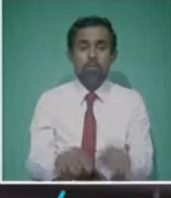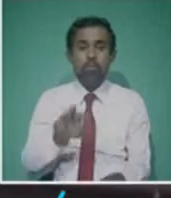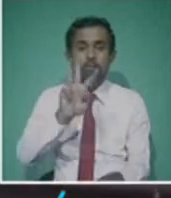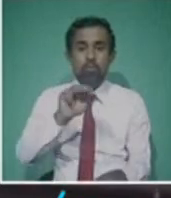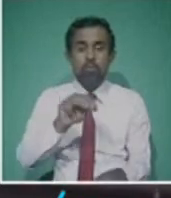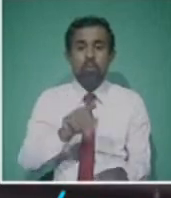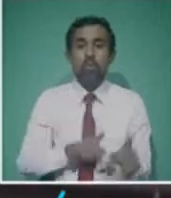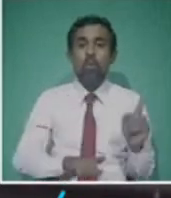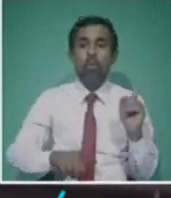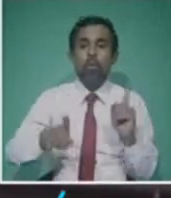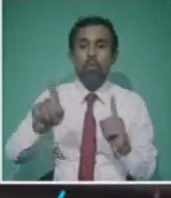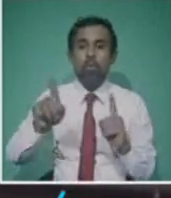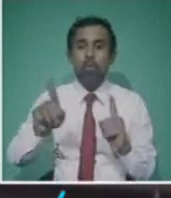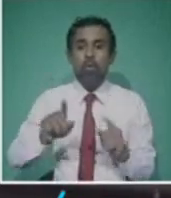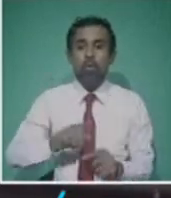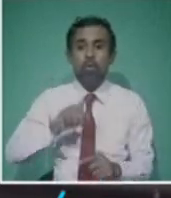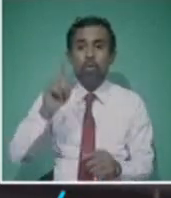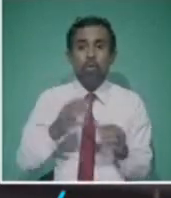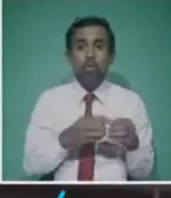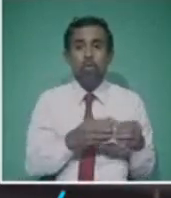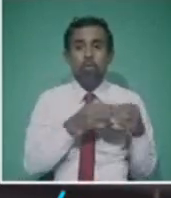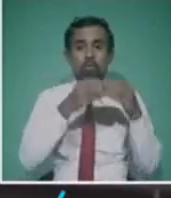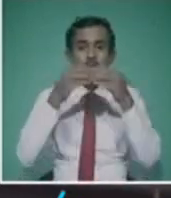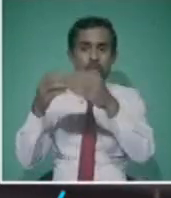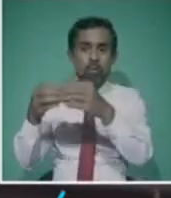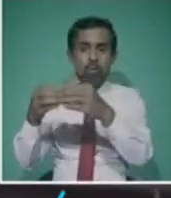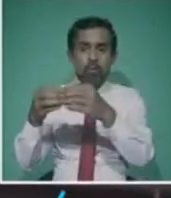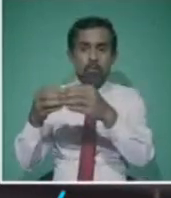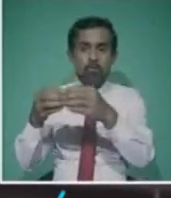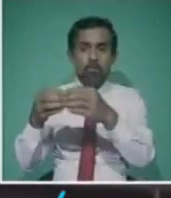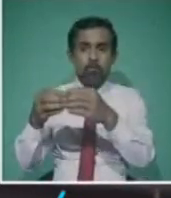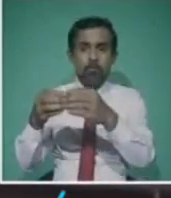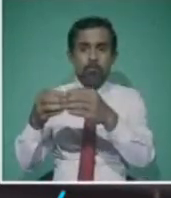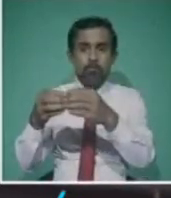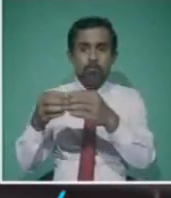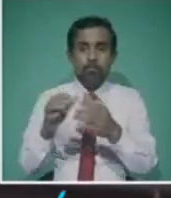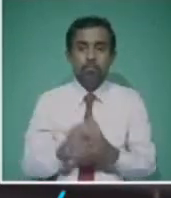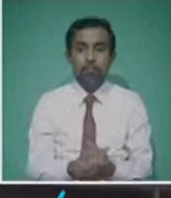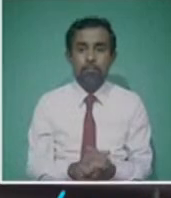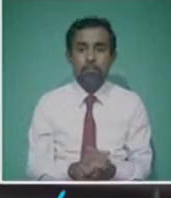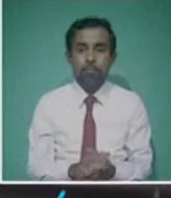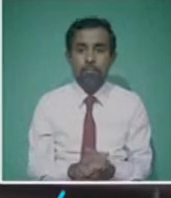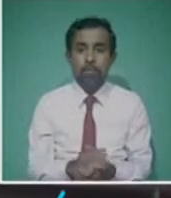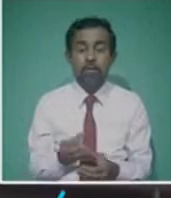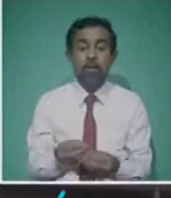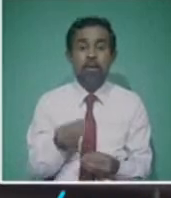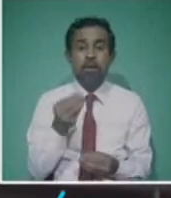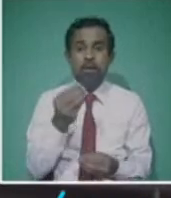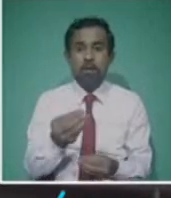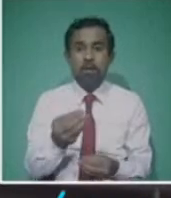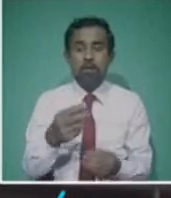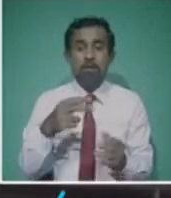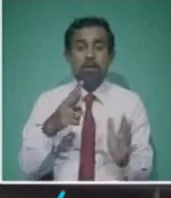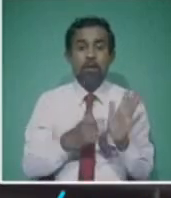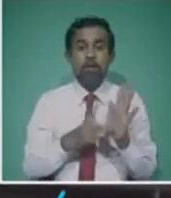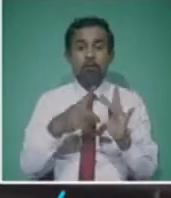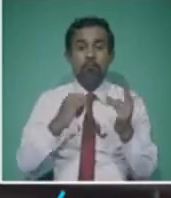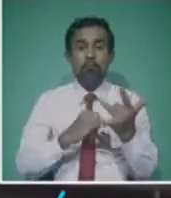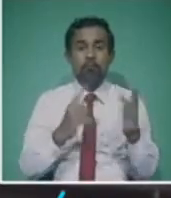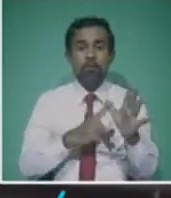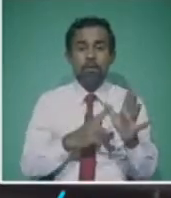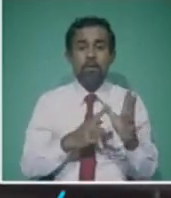ගිහින් තියෙන්නේ එහෙට පොකුරු වශයෙන් ගෙන්නා ගන්නවා අනිත් එක ඒවට දීලා තියෙන වීසා